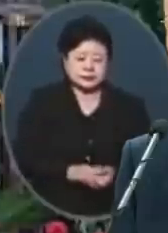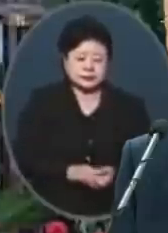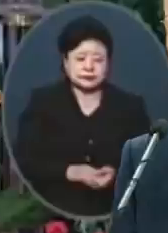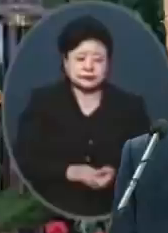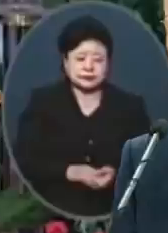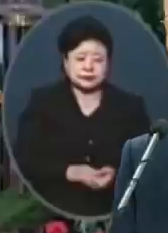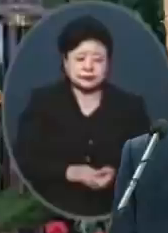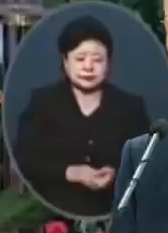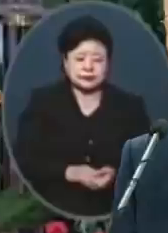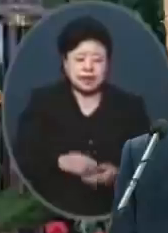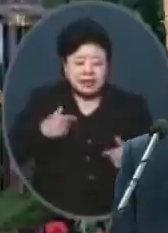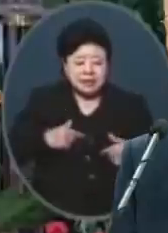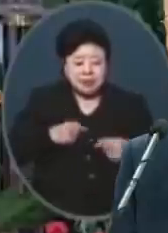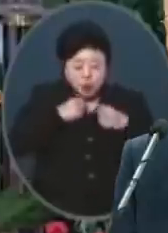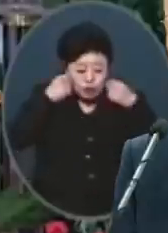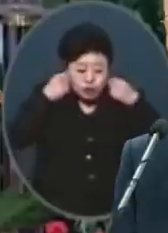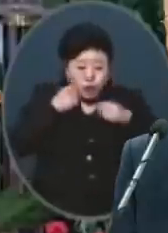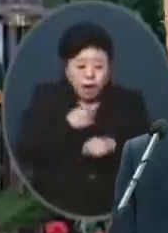기뻐하고 즐거워하고